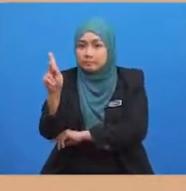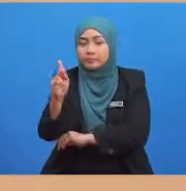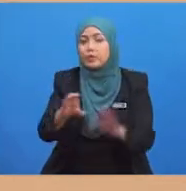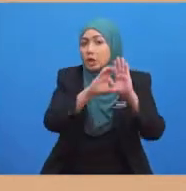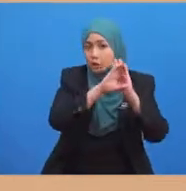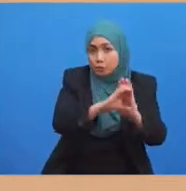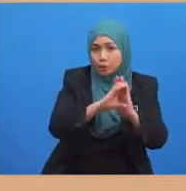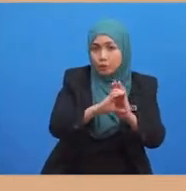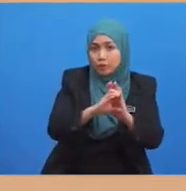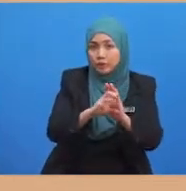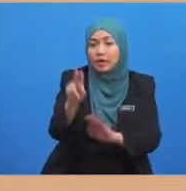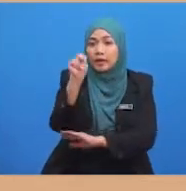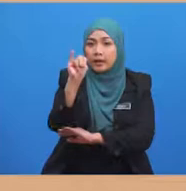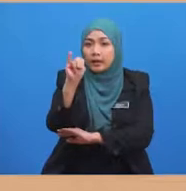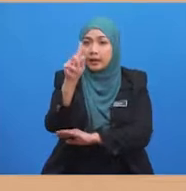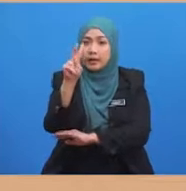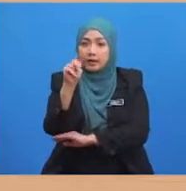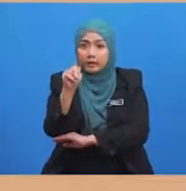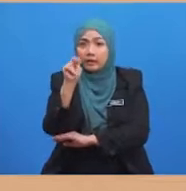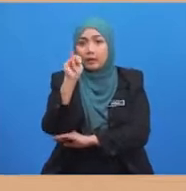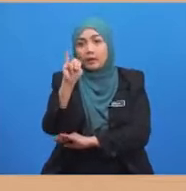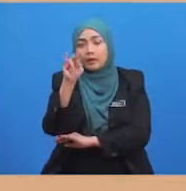ialah nilon dan trilena.